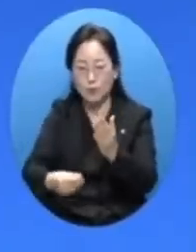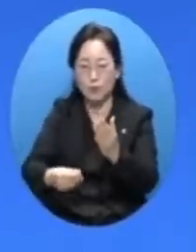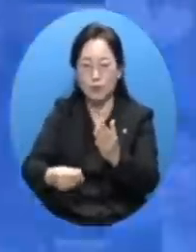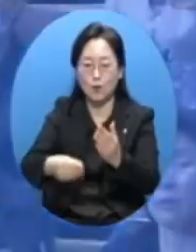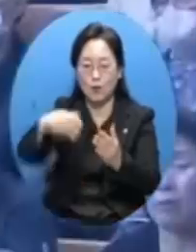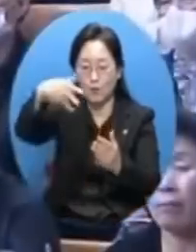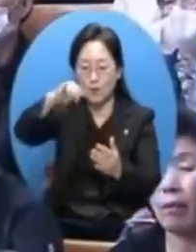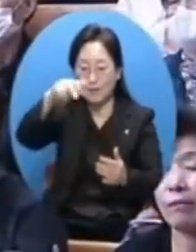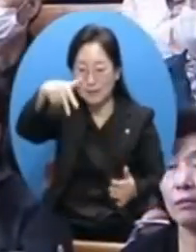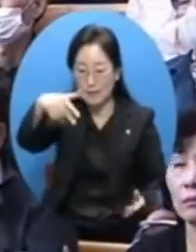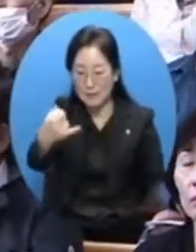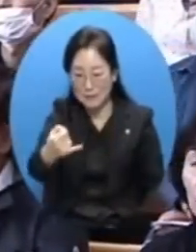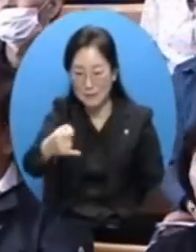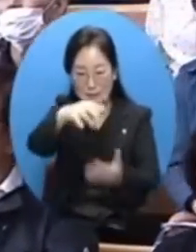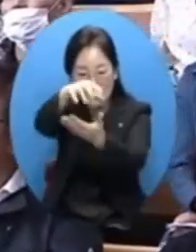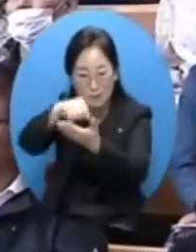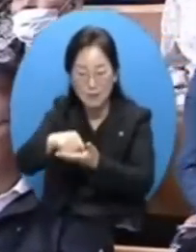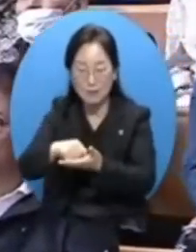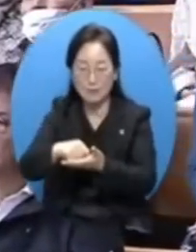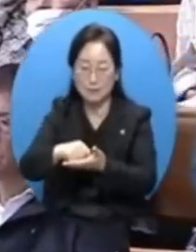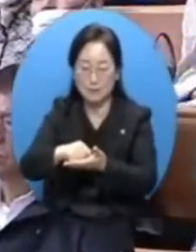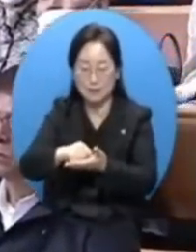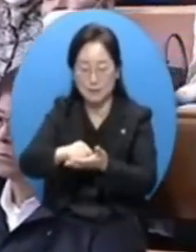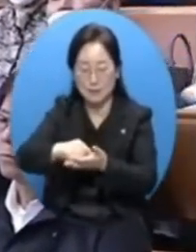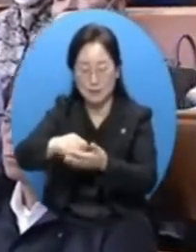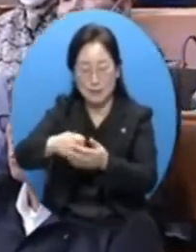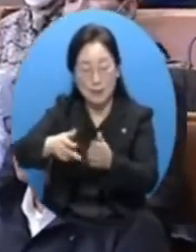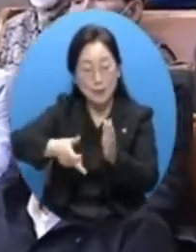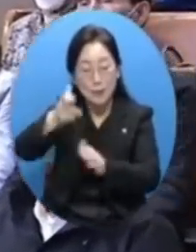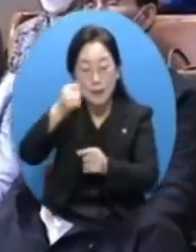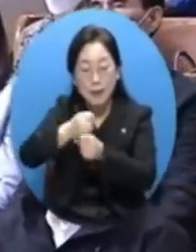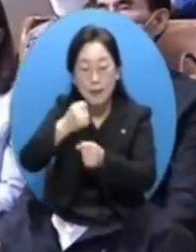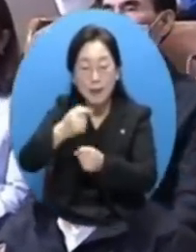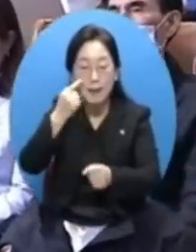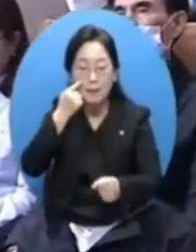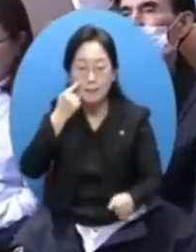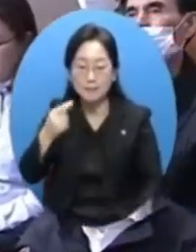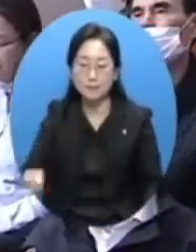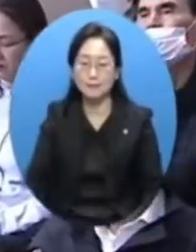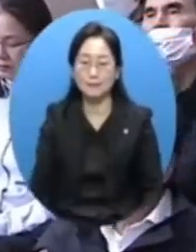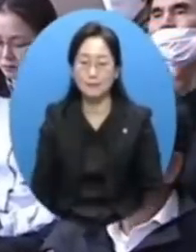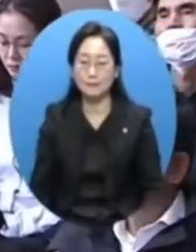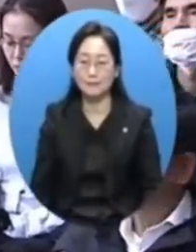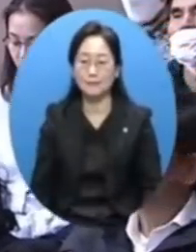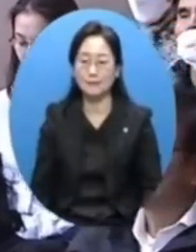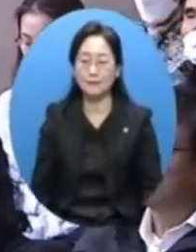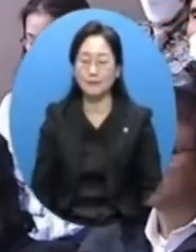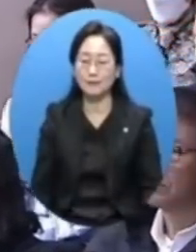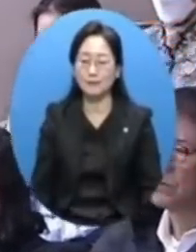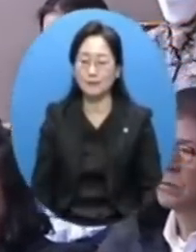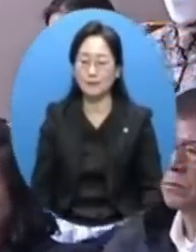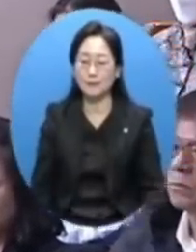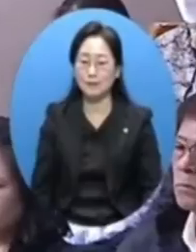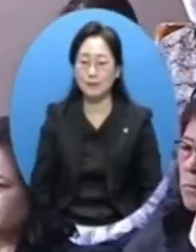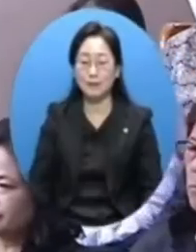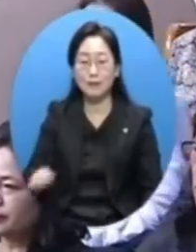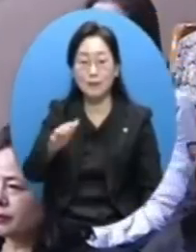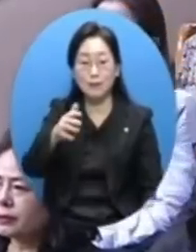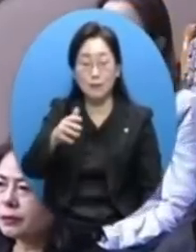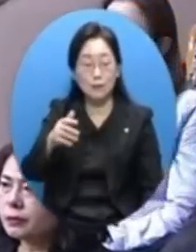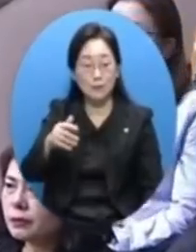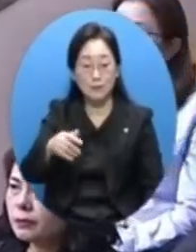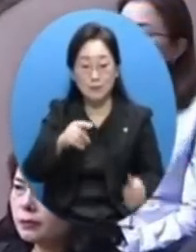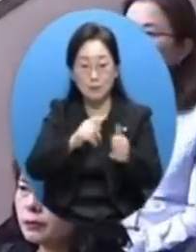치즈를 갖다가 만들어가지고 이 피자를 만드는데 그 당시 꿈꾸는 사람은 항상